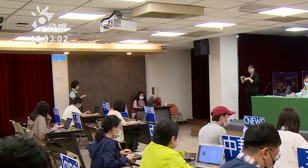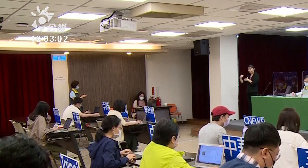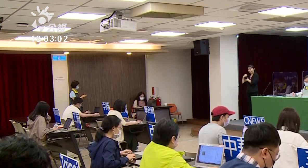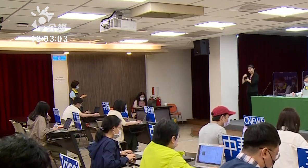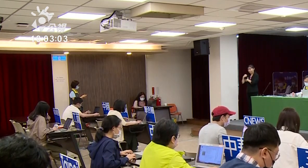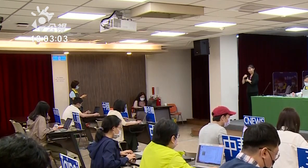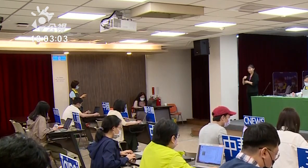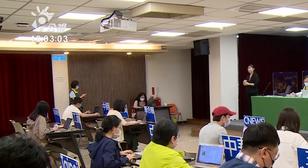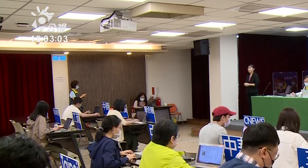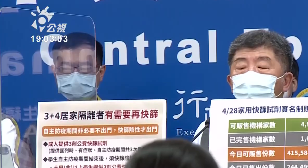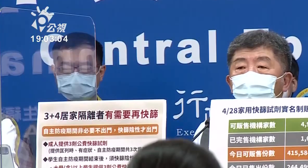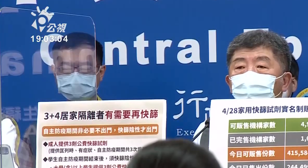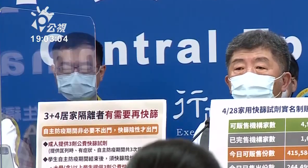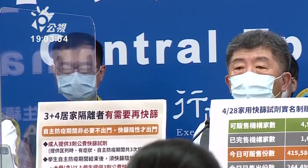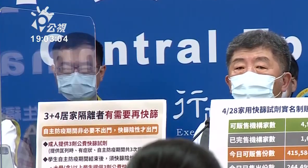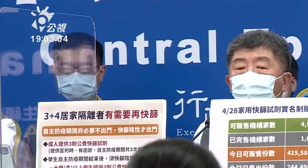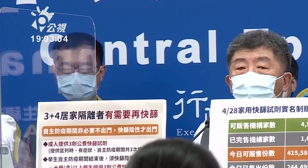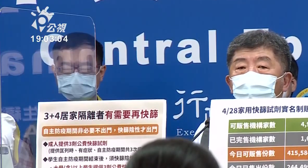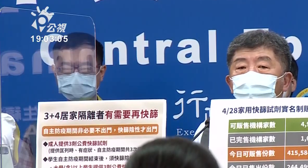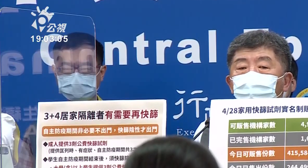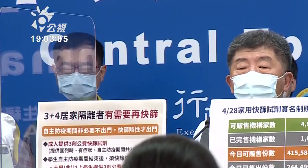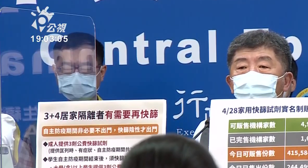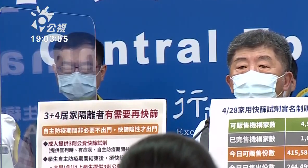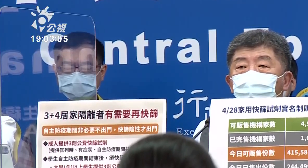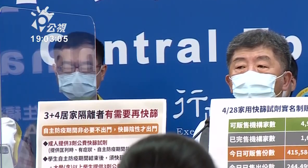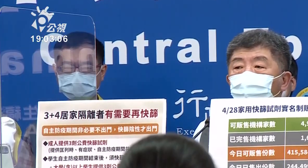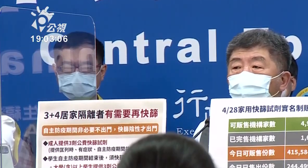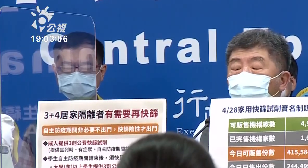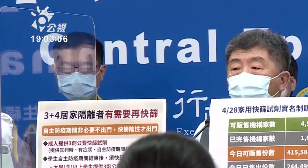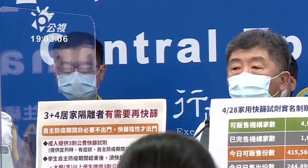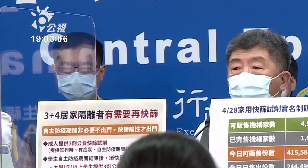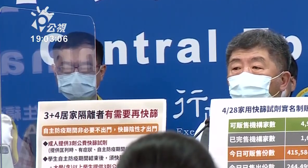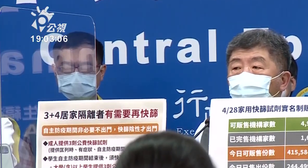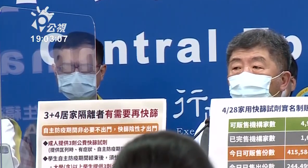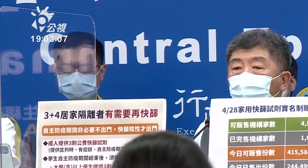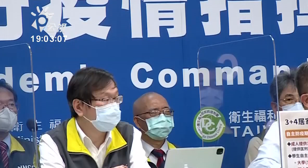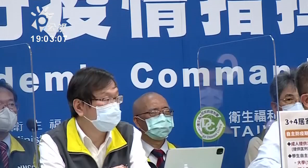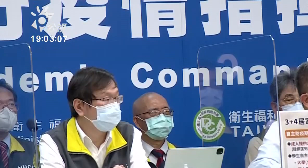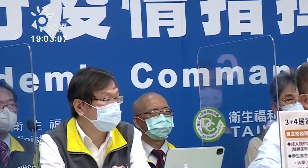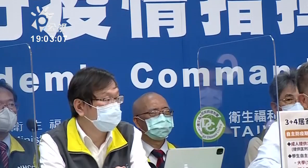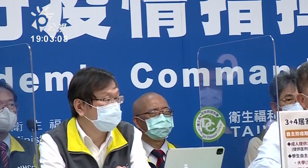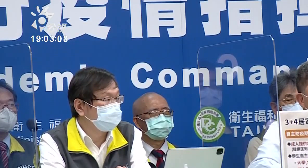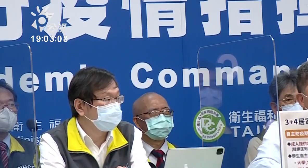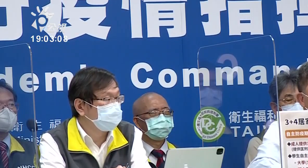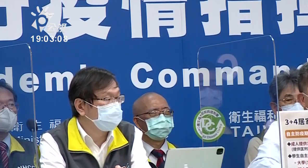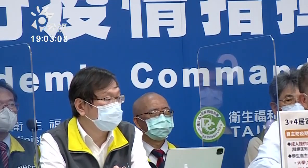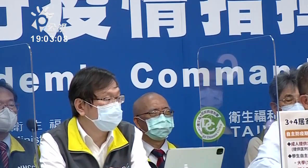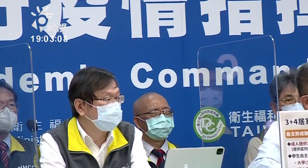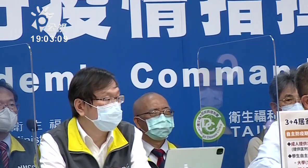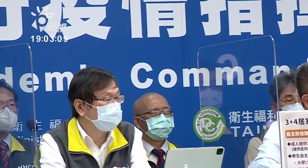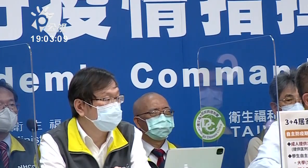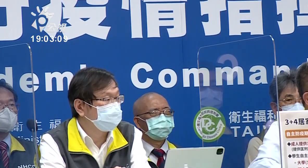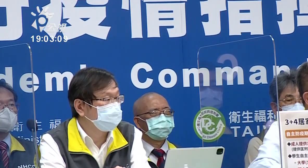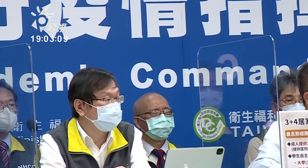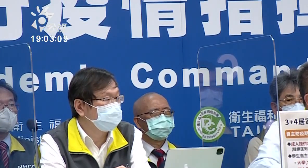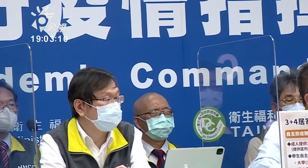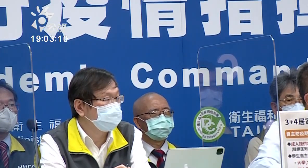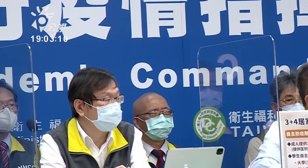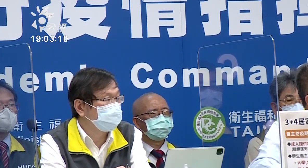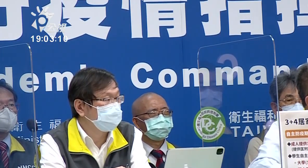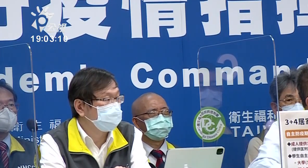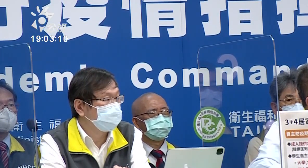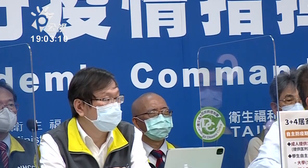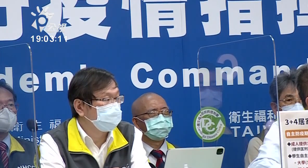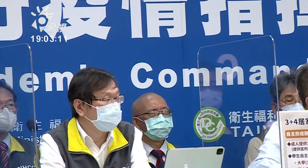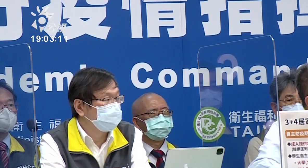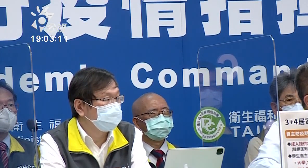单开立流程，确诊者自主回报系统预计5月1号上线。陈时中强调，要让事情越简单迅速，能